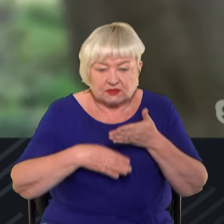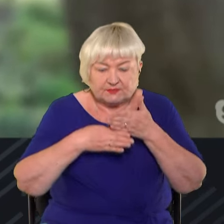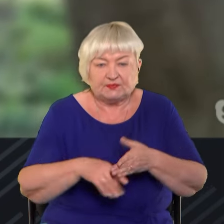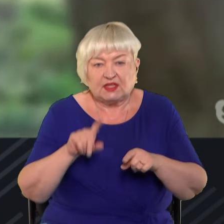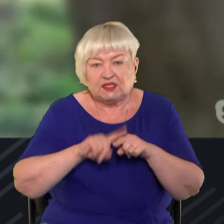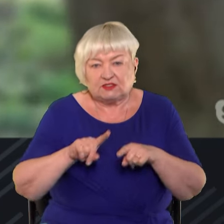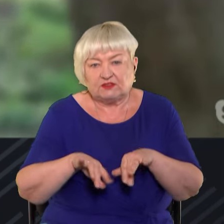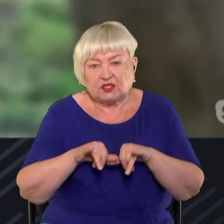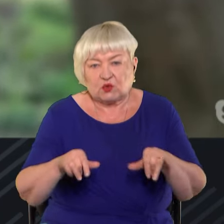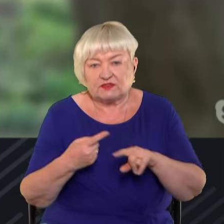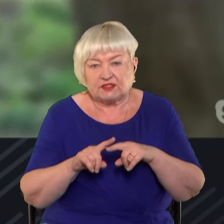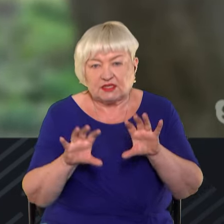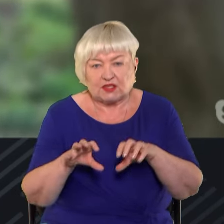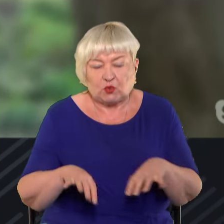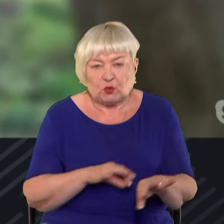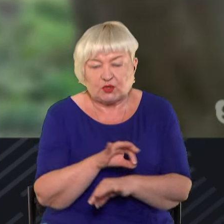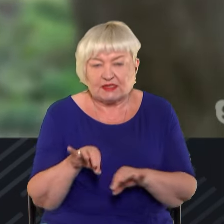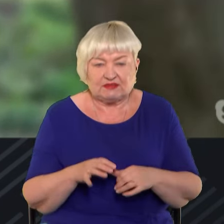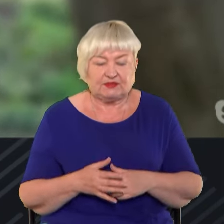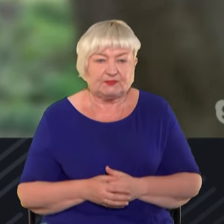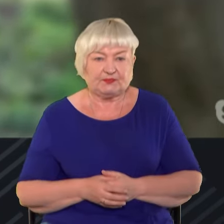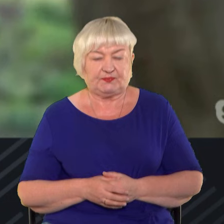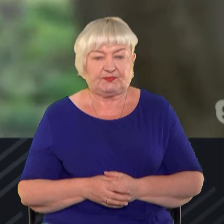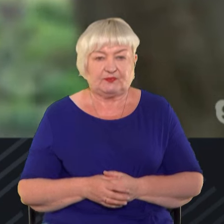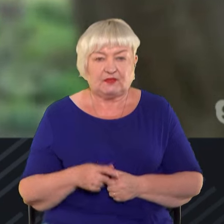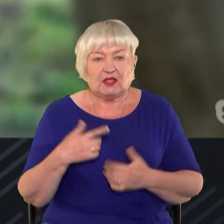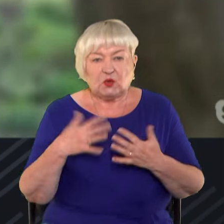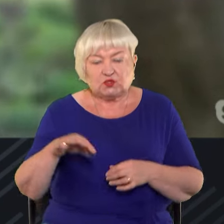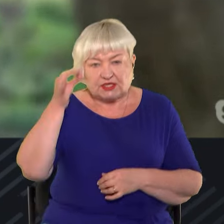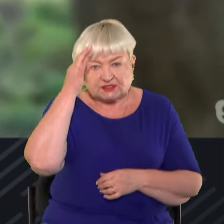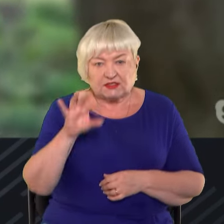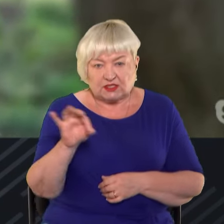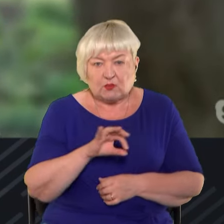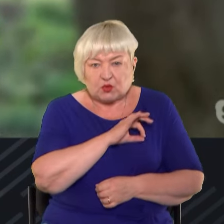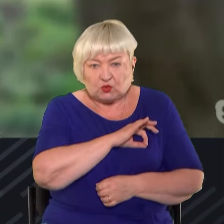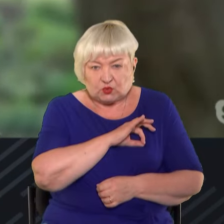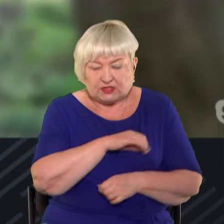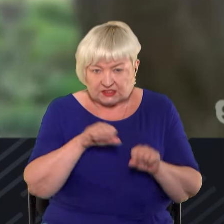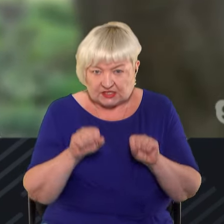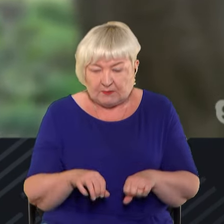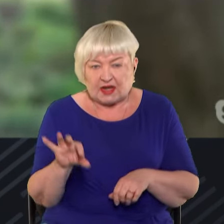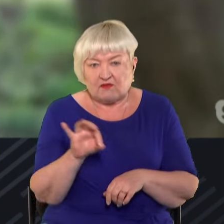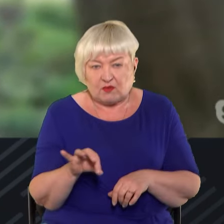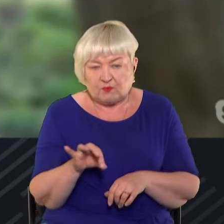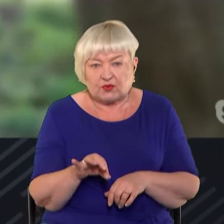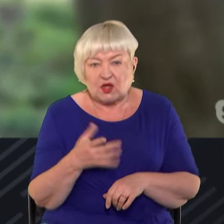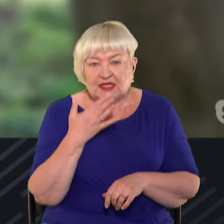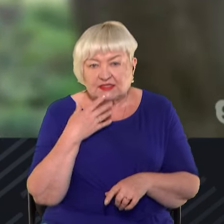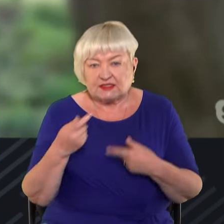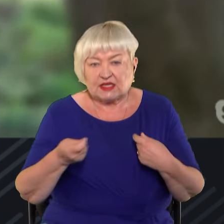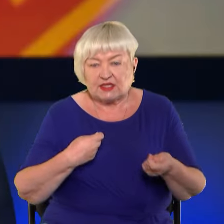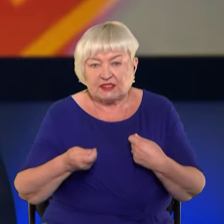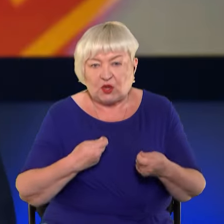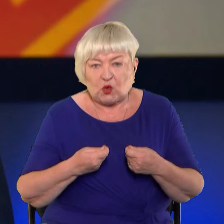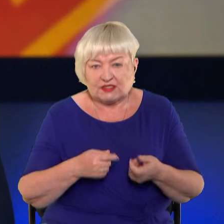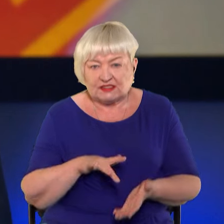цих законопроєктів. Пане Ярославе, ми вже згадали за юридичну площину, також згадали за Національний координаційний центр